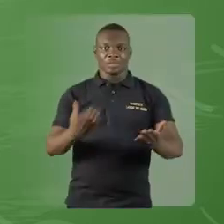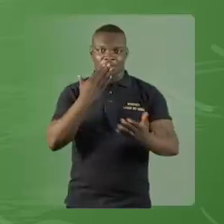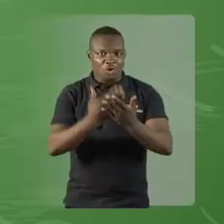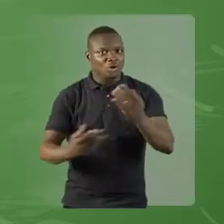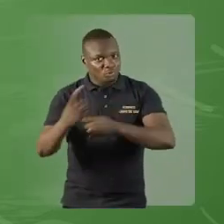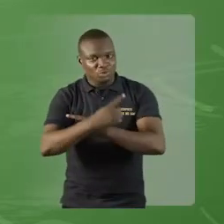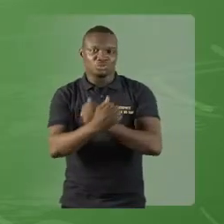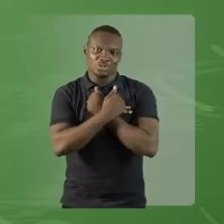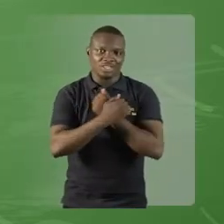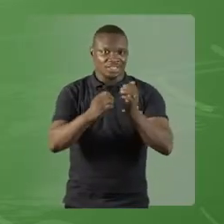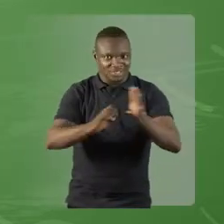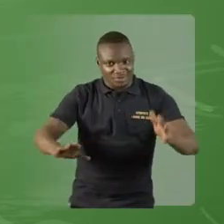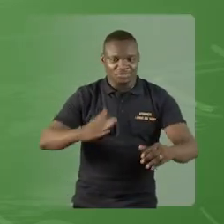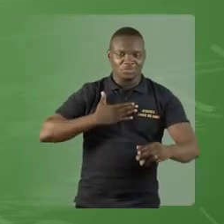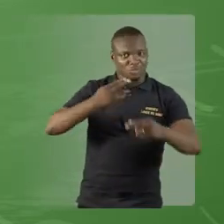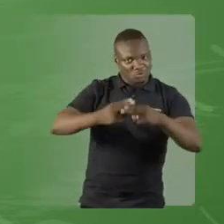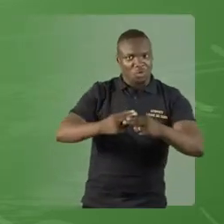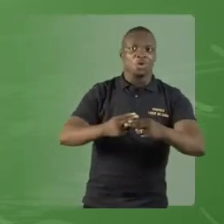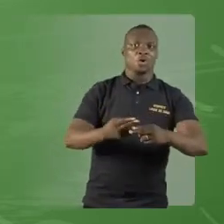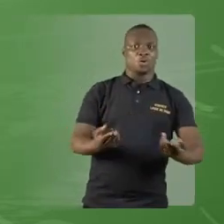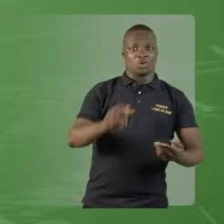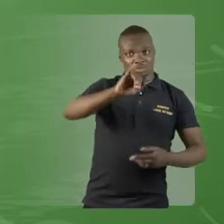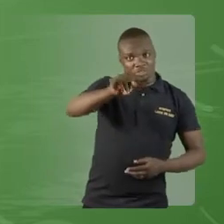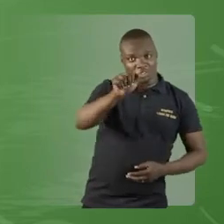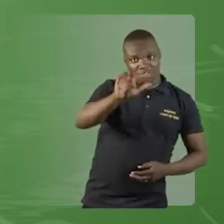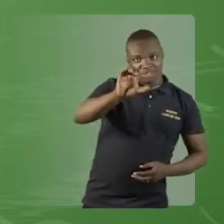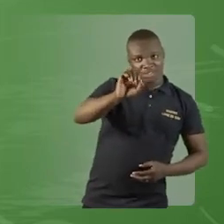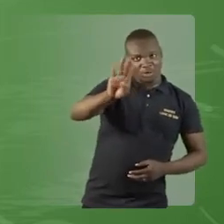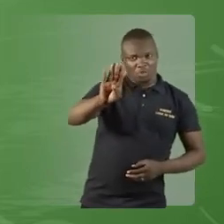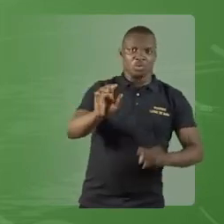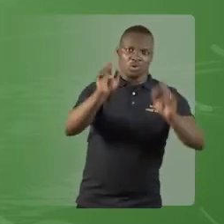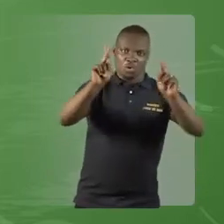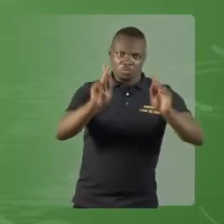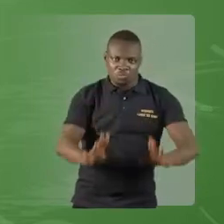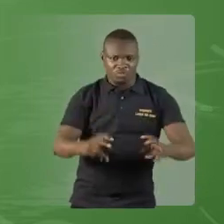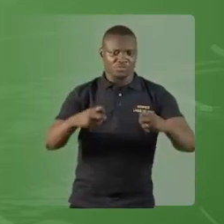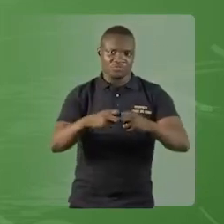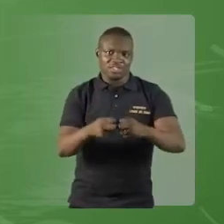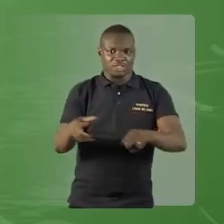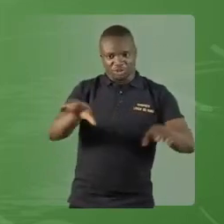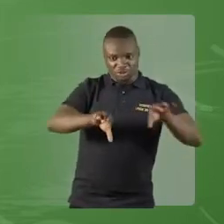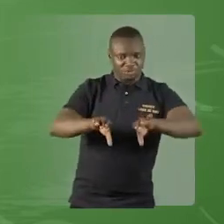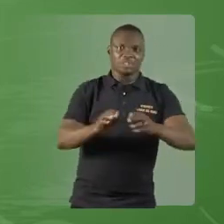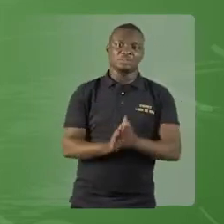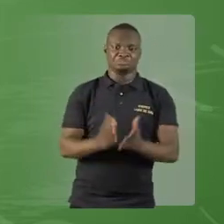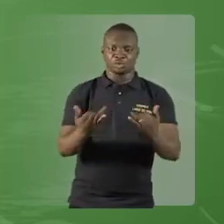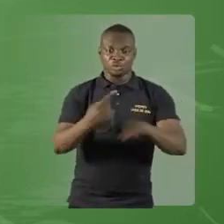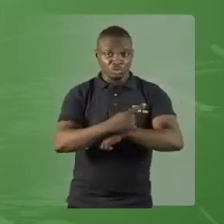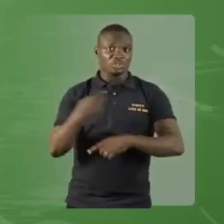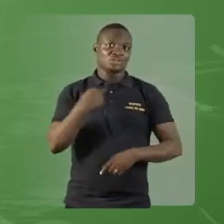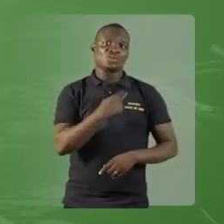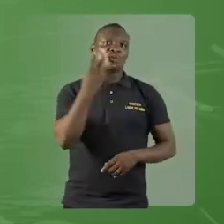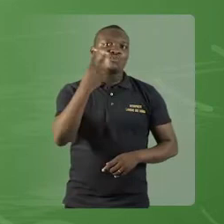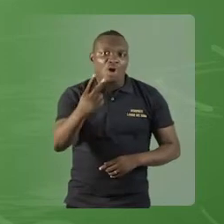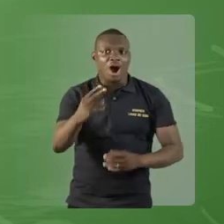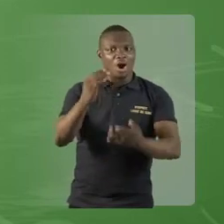Bonjour chers élèves, je suis Denis Jacob, professeur de physique-chimie. Ce jour, nous allons aborder ensemble un cours de